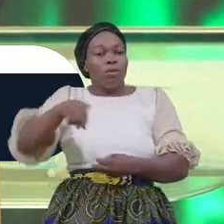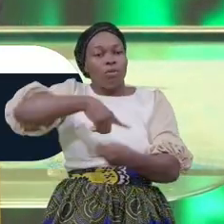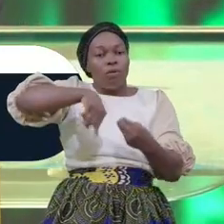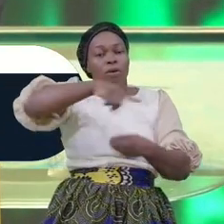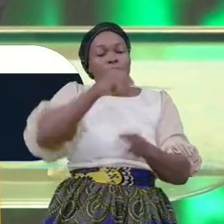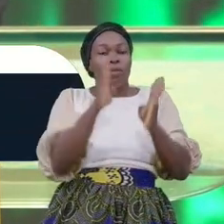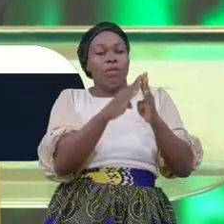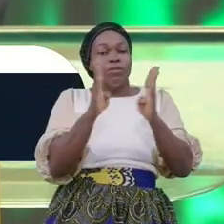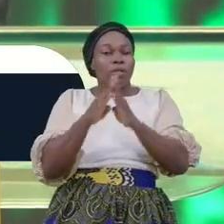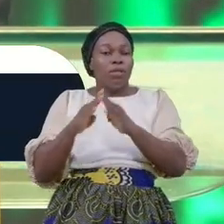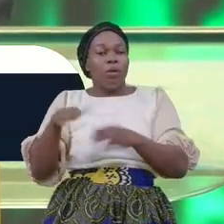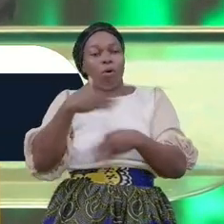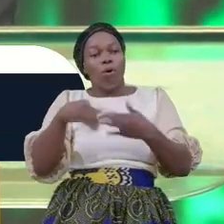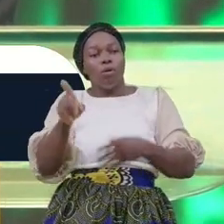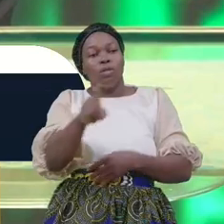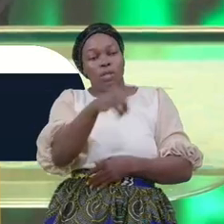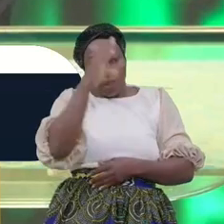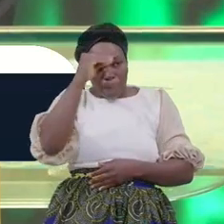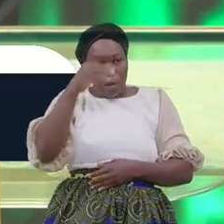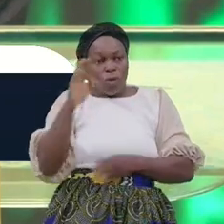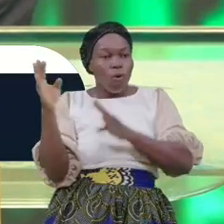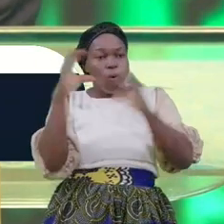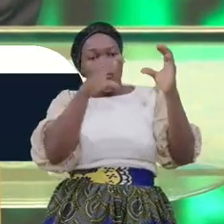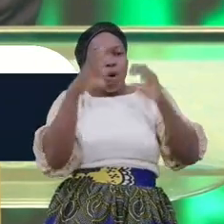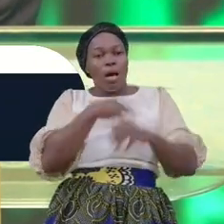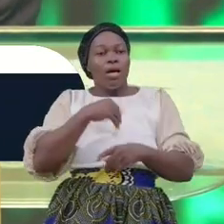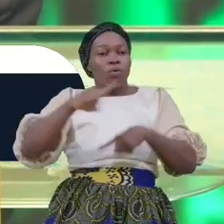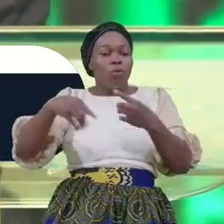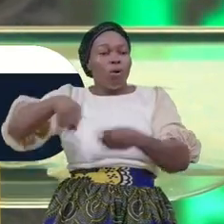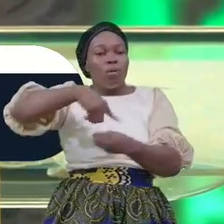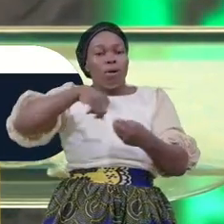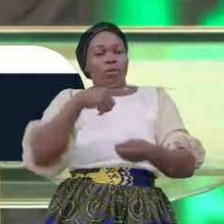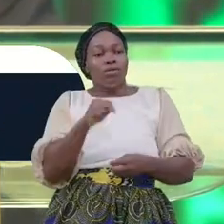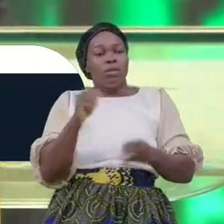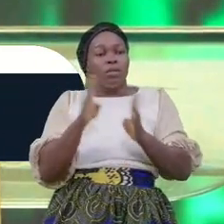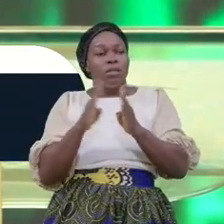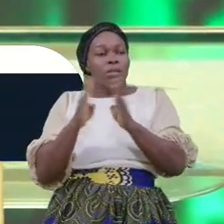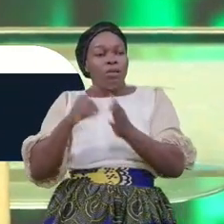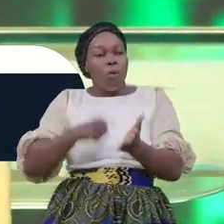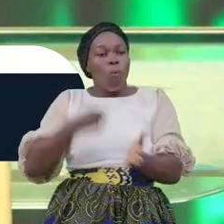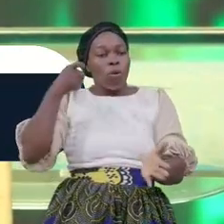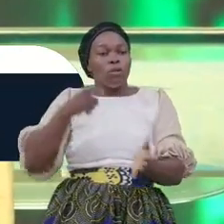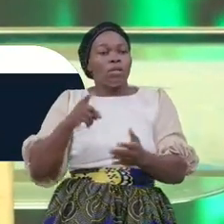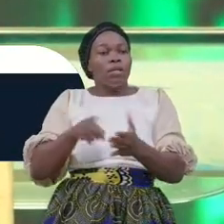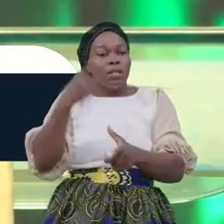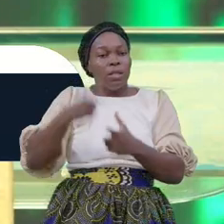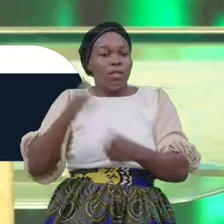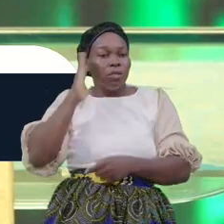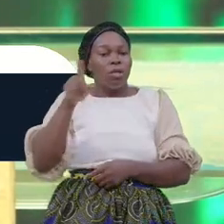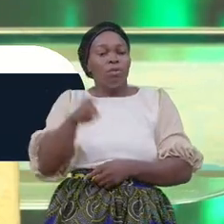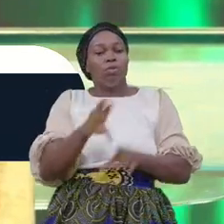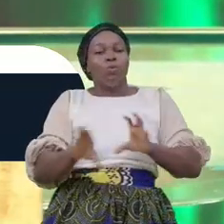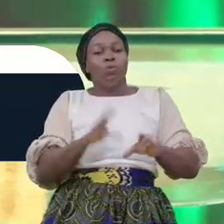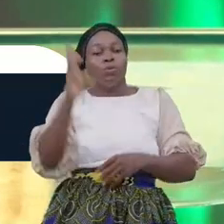tous les hommes de guerre. » Faites une fois le tour de la ville. Tu feras